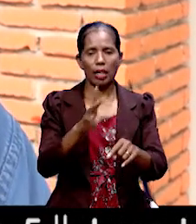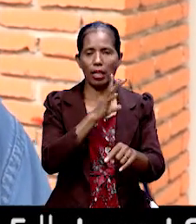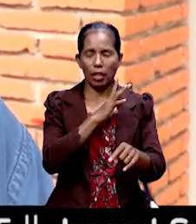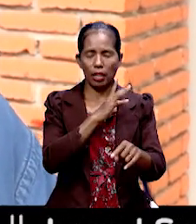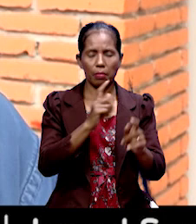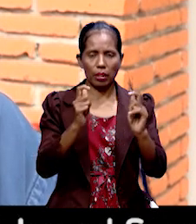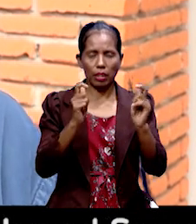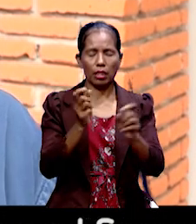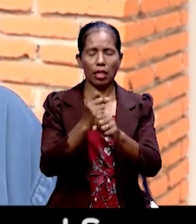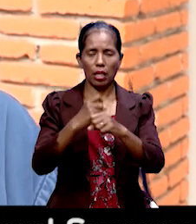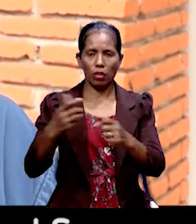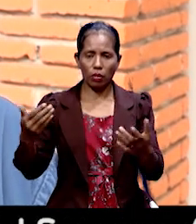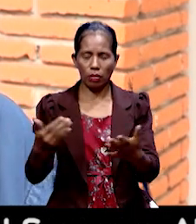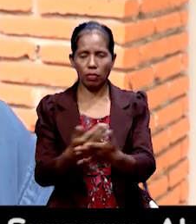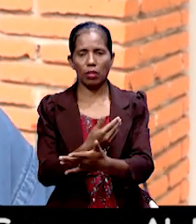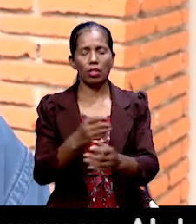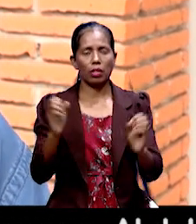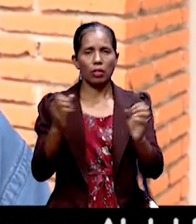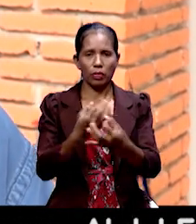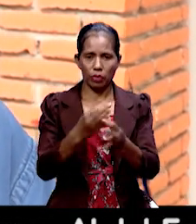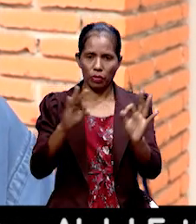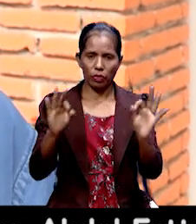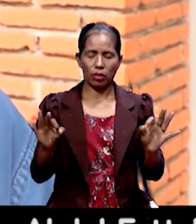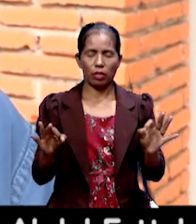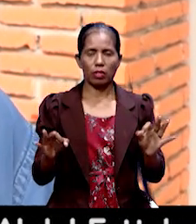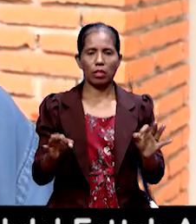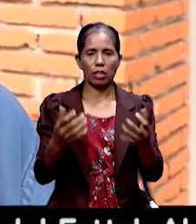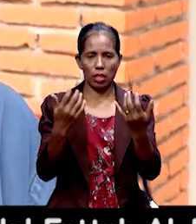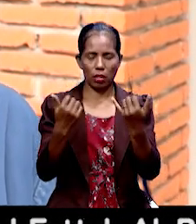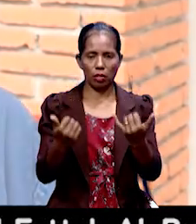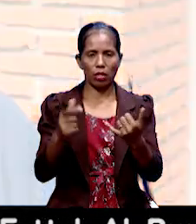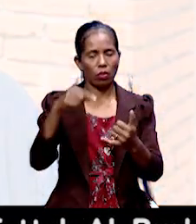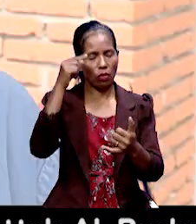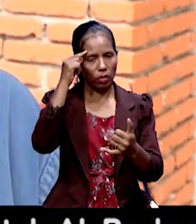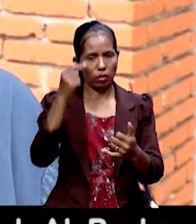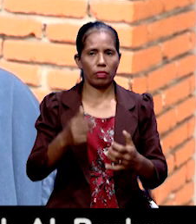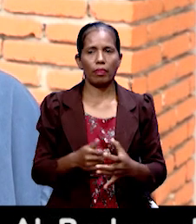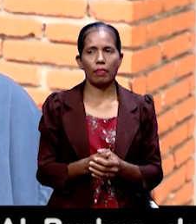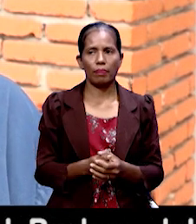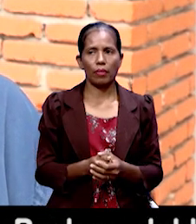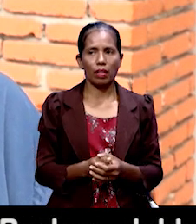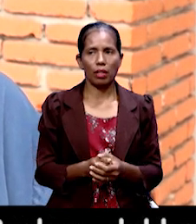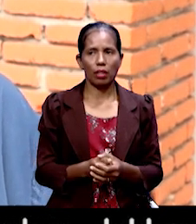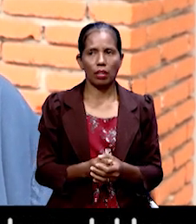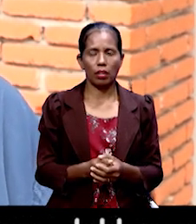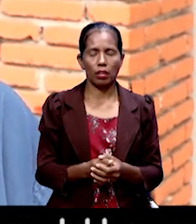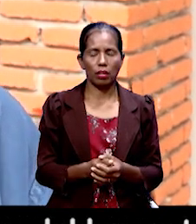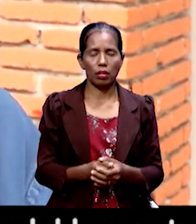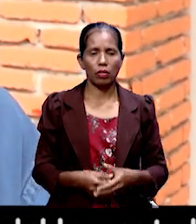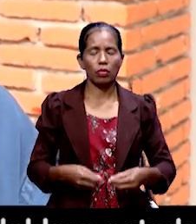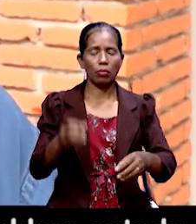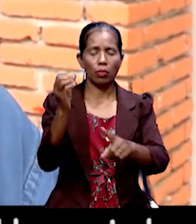tenta halo fon, tamba impossible atu ramata ia mandatu a governo enian. Prioridade ba agrikultur